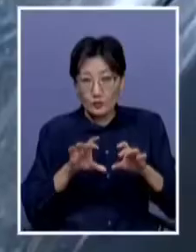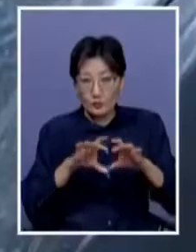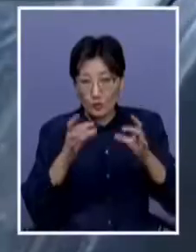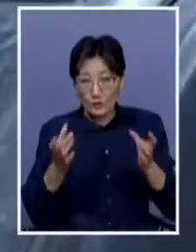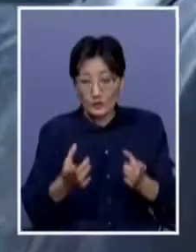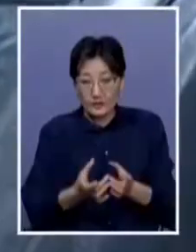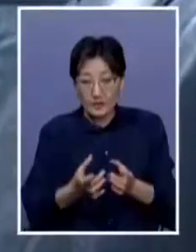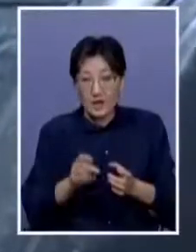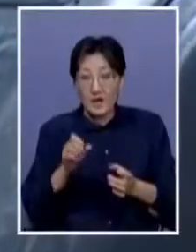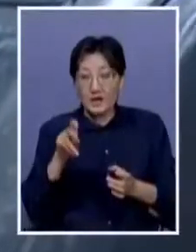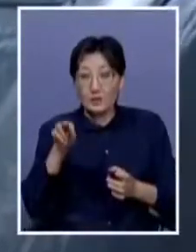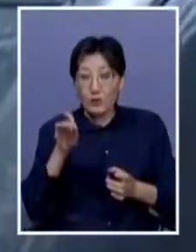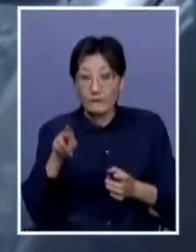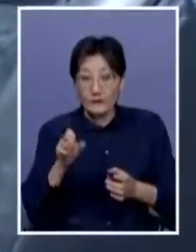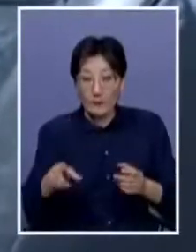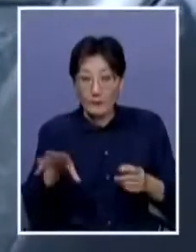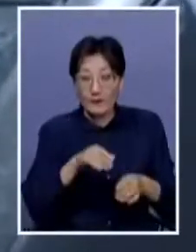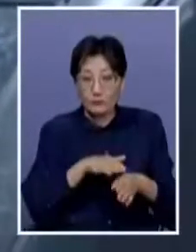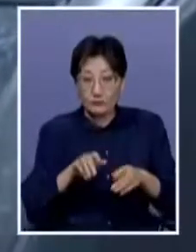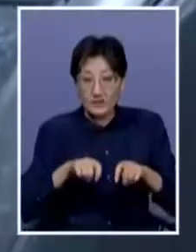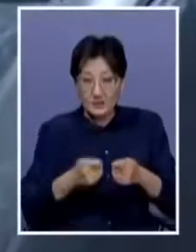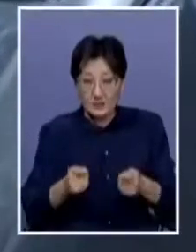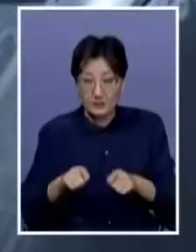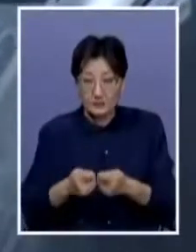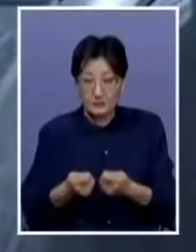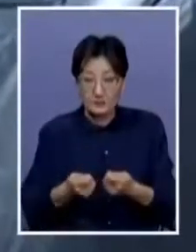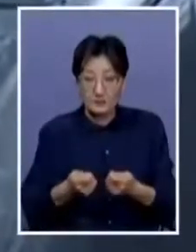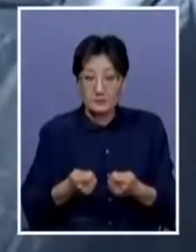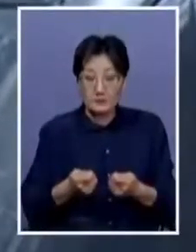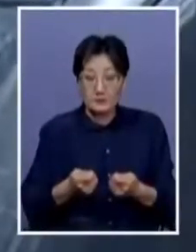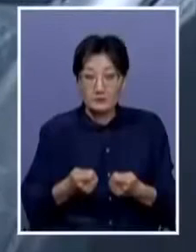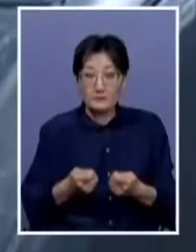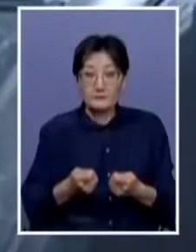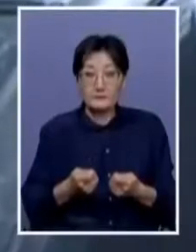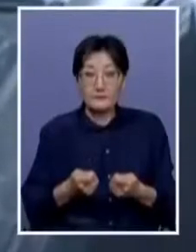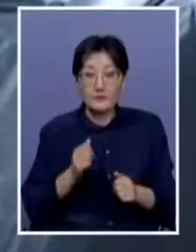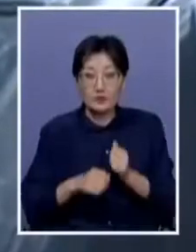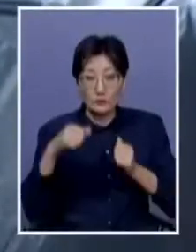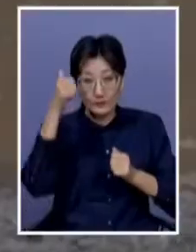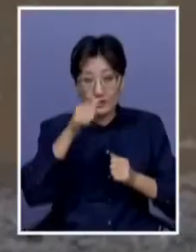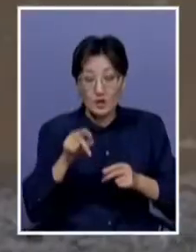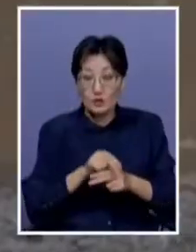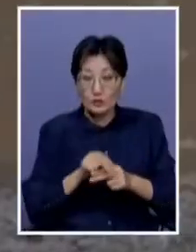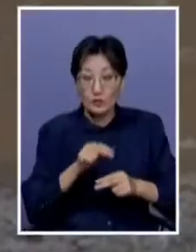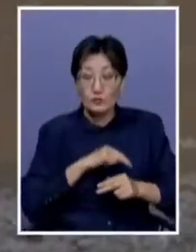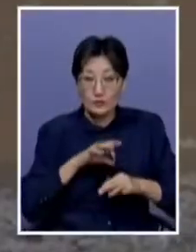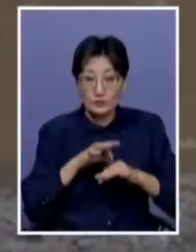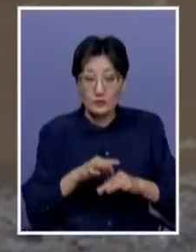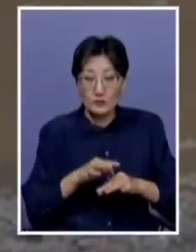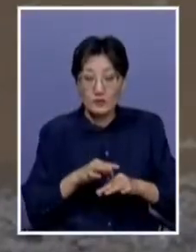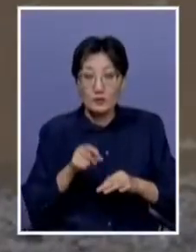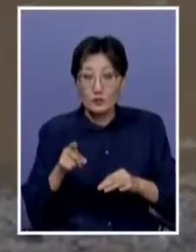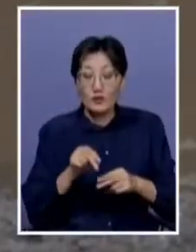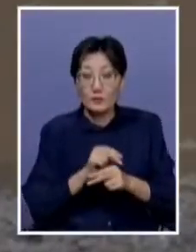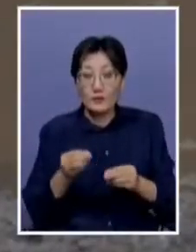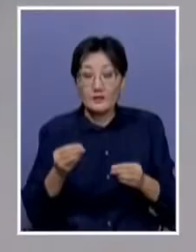жаңа ходовкамыздың бәрі осы жерде осы жолмен жүргеннен бұзылады. Жыл сайын жөндейміз. Қанша ақшасыңыз сол